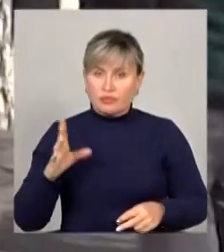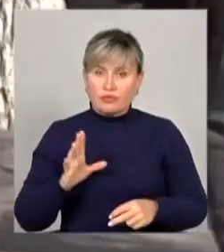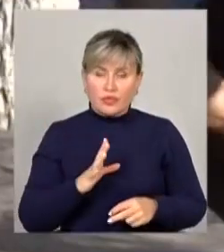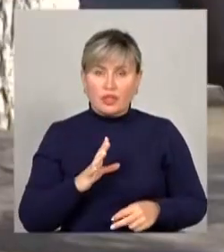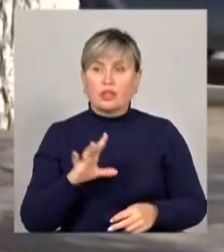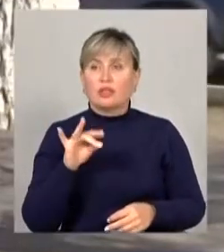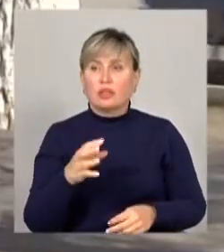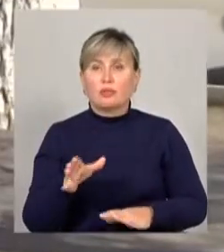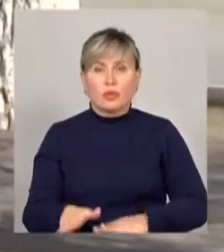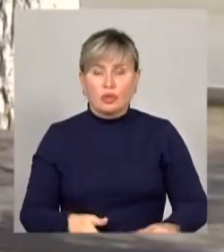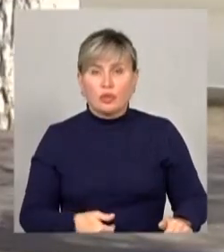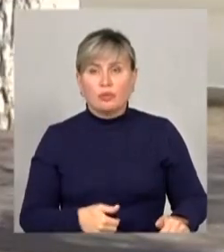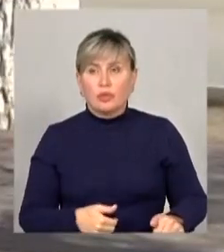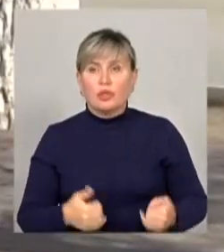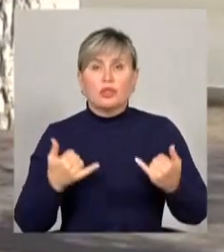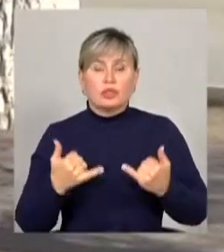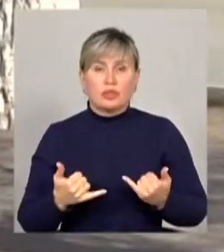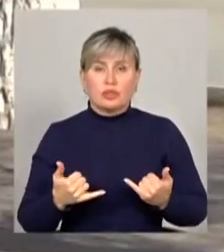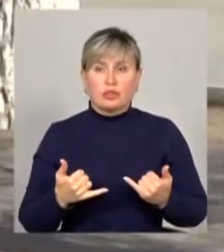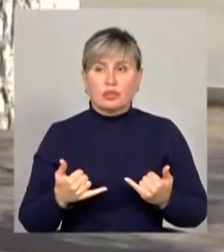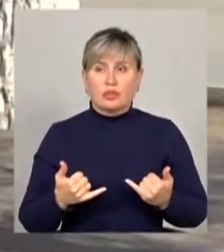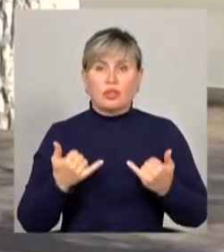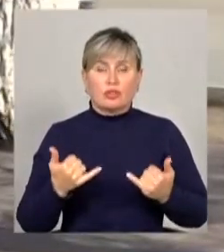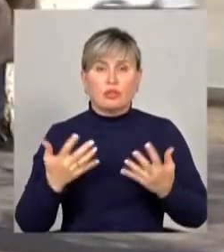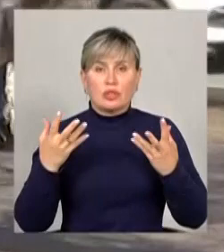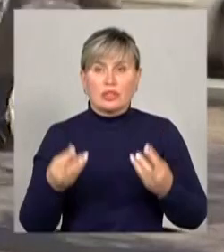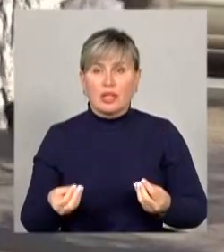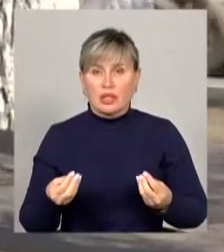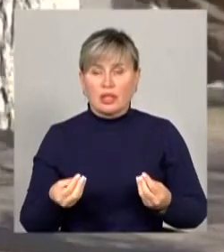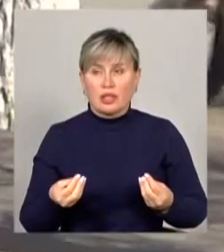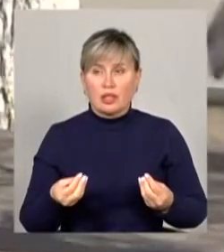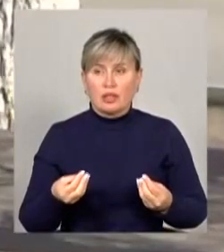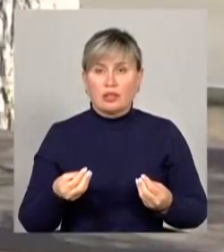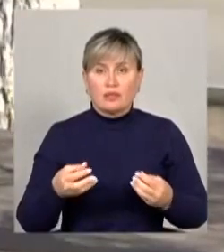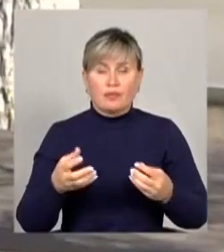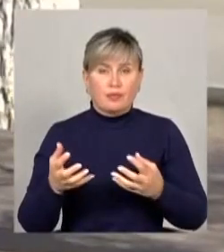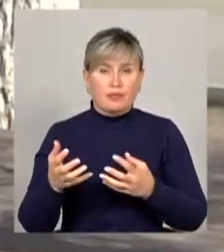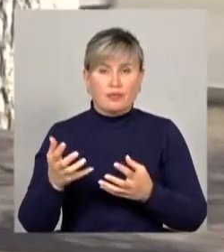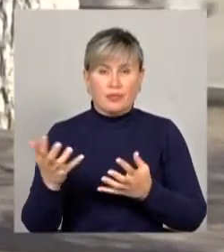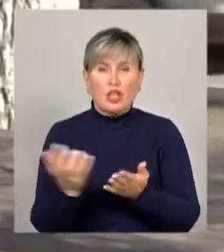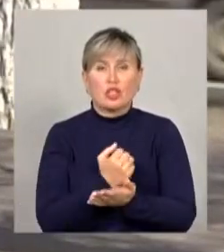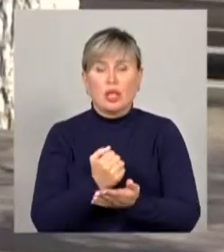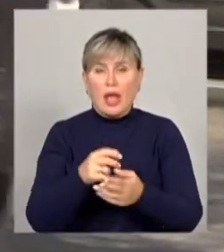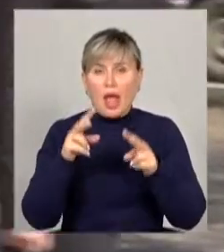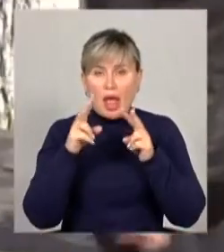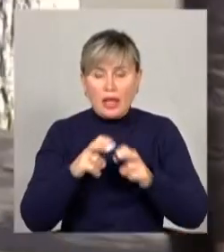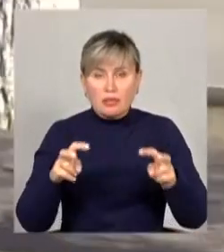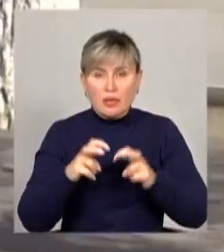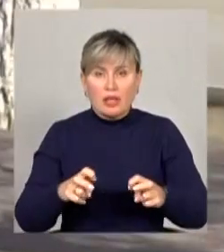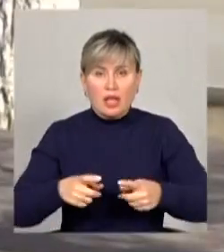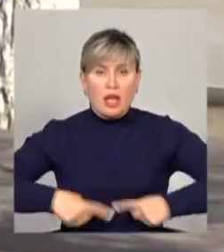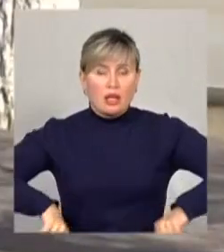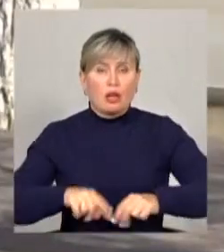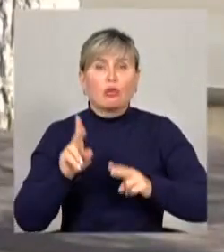Затем сейчас на сегодняшний день наняли экспертных организаций, которые занимаются